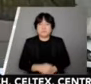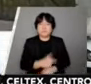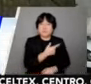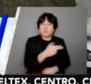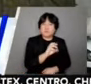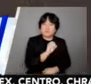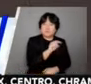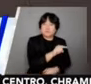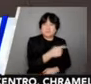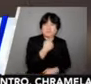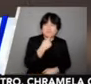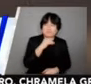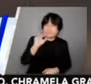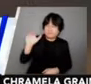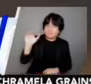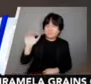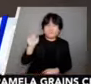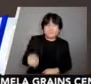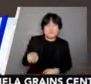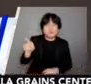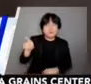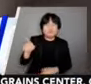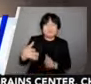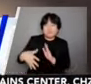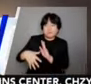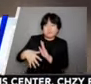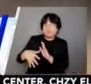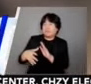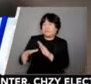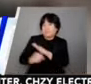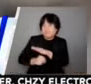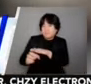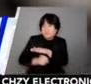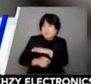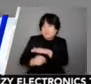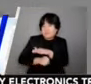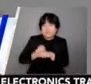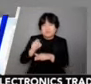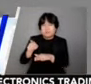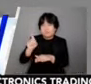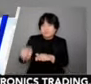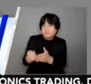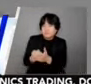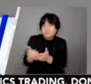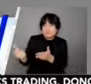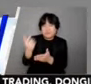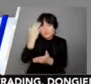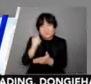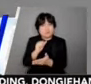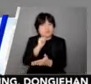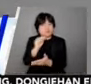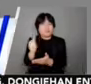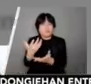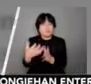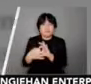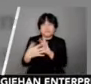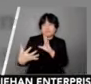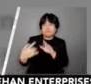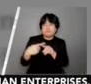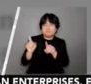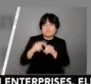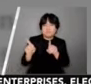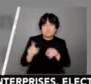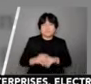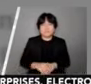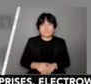na ibasura ang reklamong qualified human trafficking na may kinalaman naman sa umano'y koneksyon ng dating mayor na sa ni-raid na